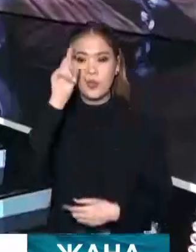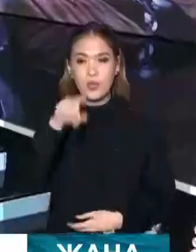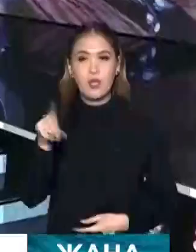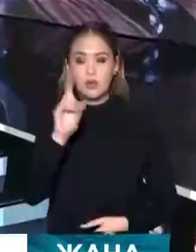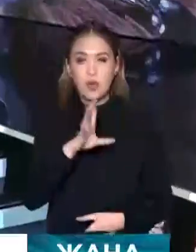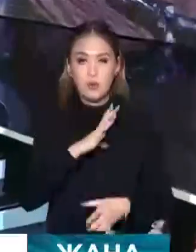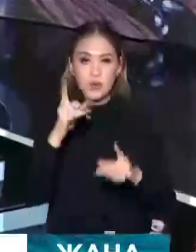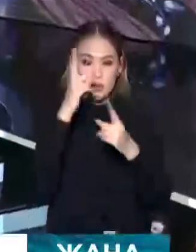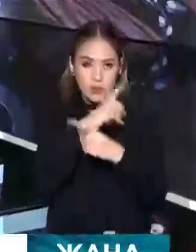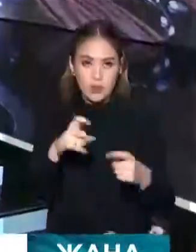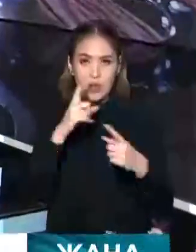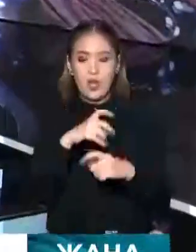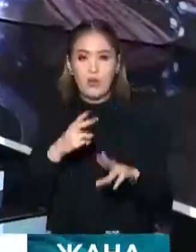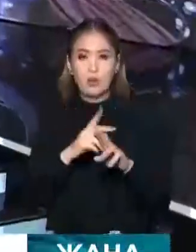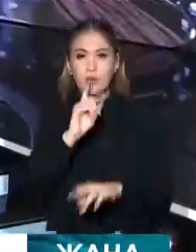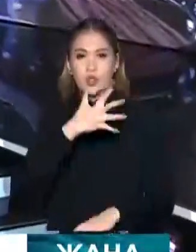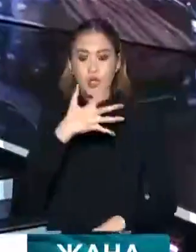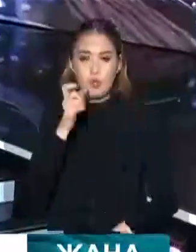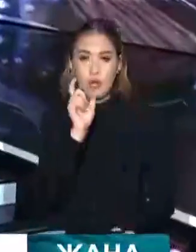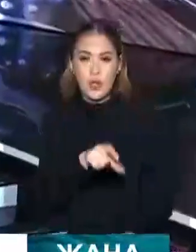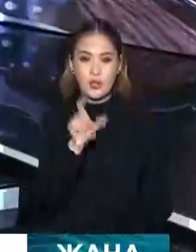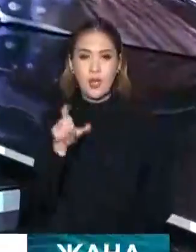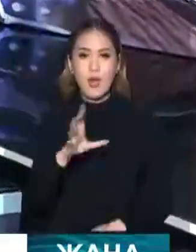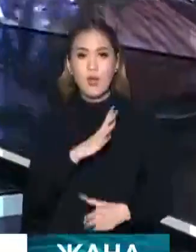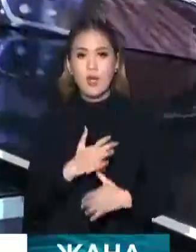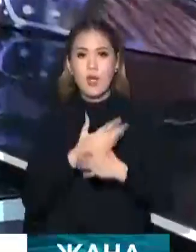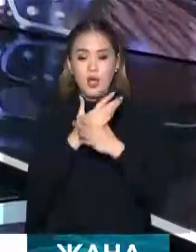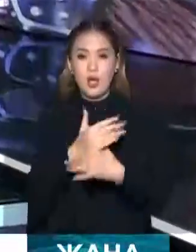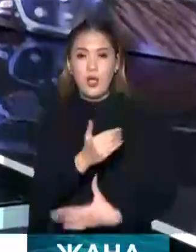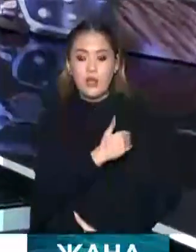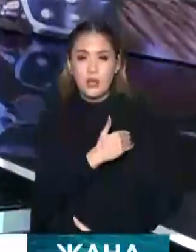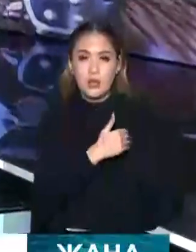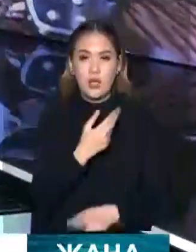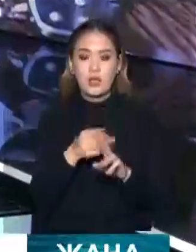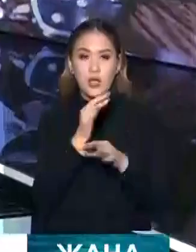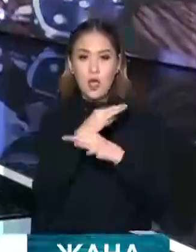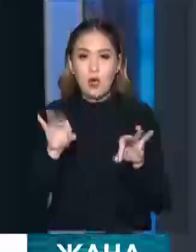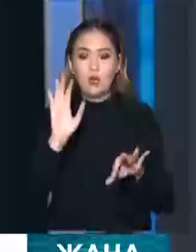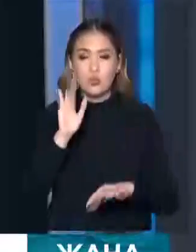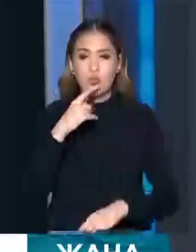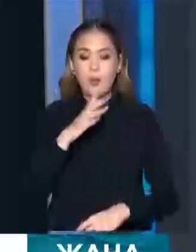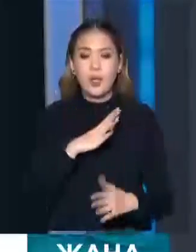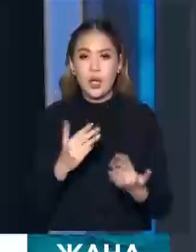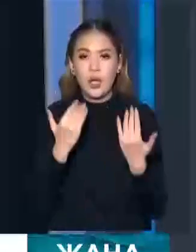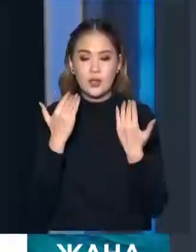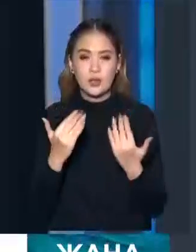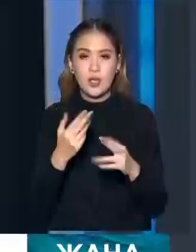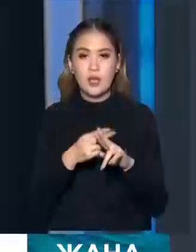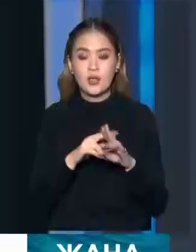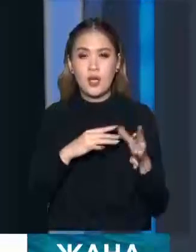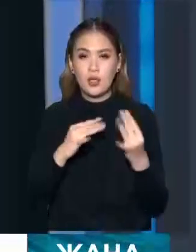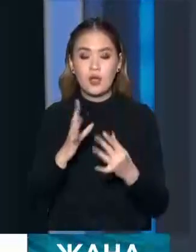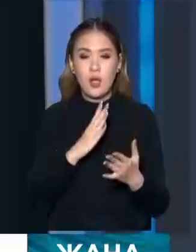тараған мәліметтерде шамамен 1,500 адам рақымшылыққа ілігеді деген болатын. Біз енді қазіргі ғана әріптестерім